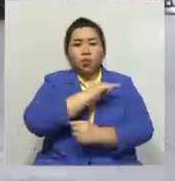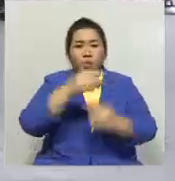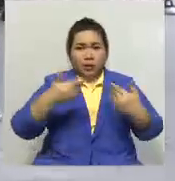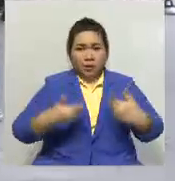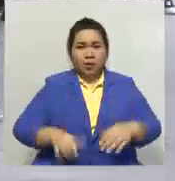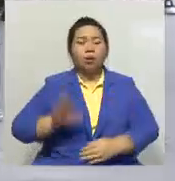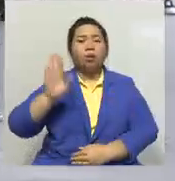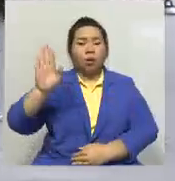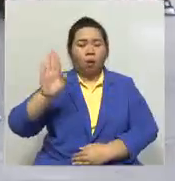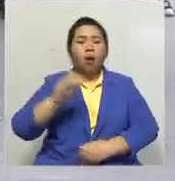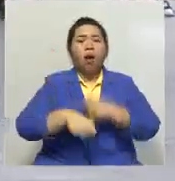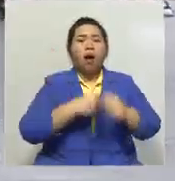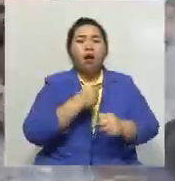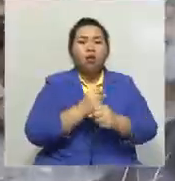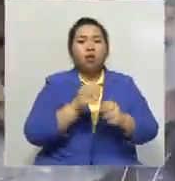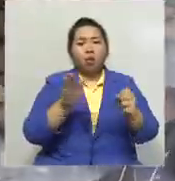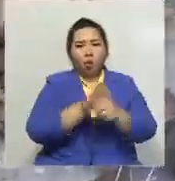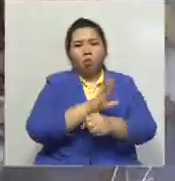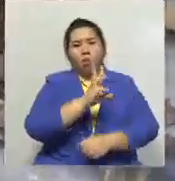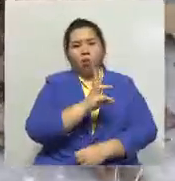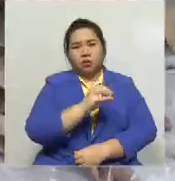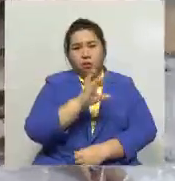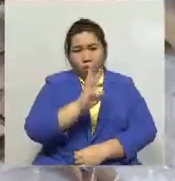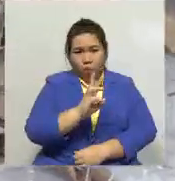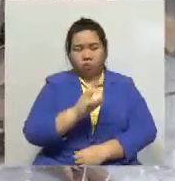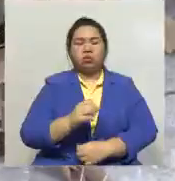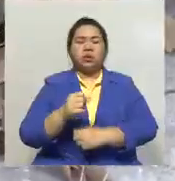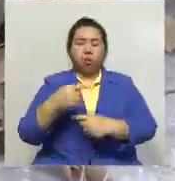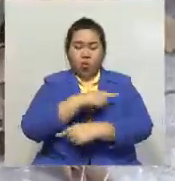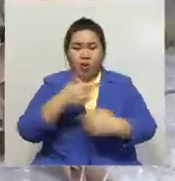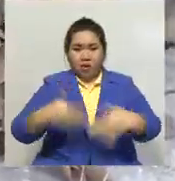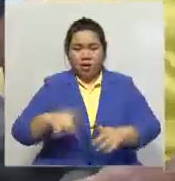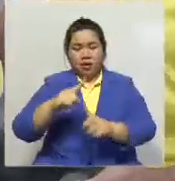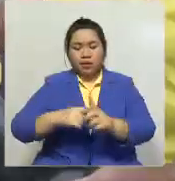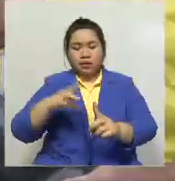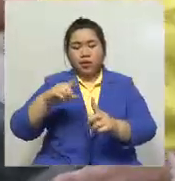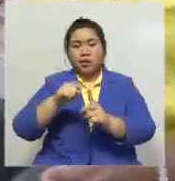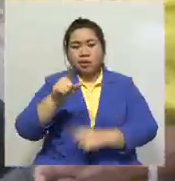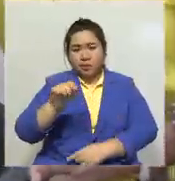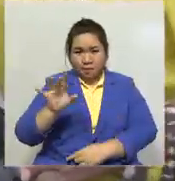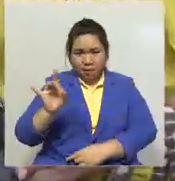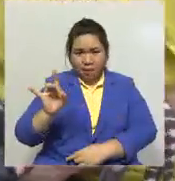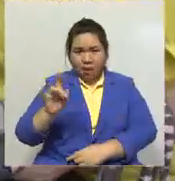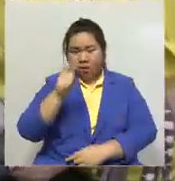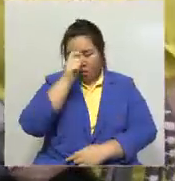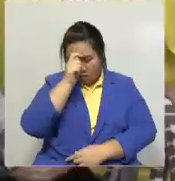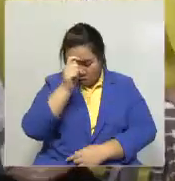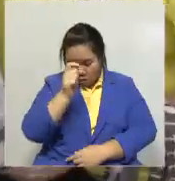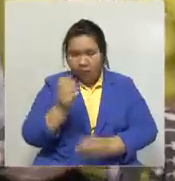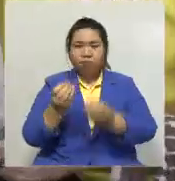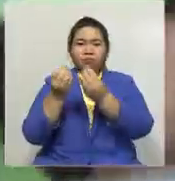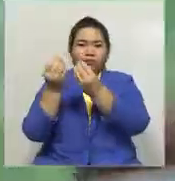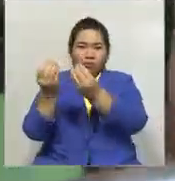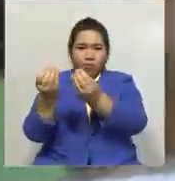พระชนมพรรษา66พรรษา28กรกฎาคม2561น้อมสำนึกในพระมหากรุณาธิคุ